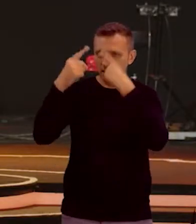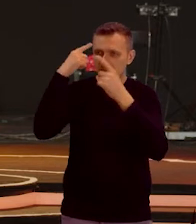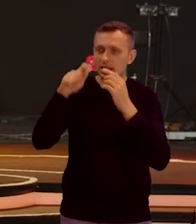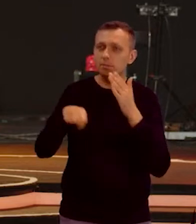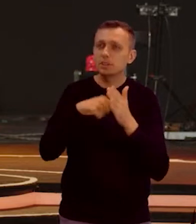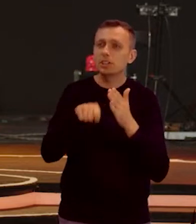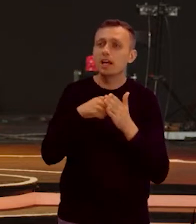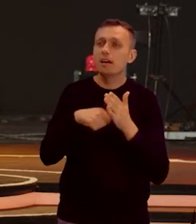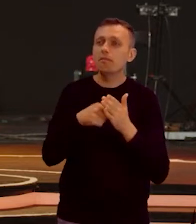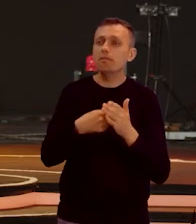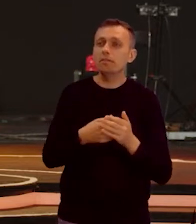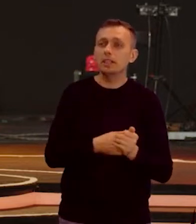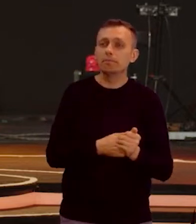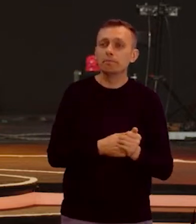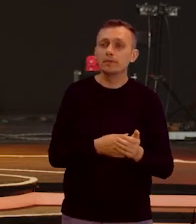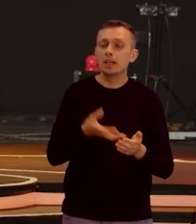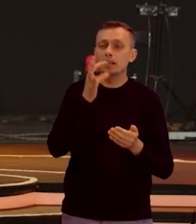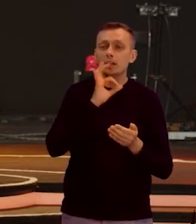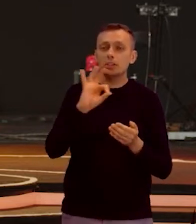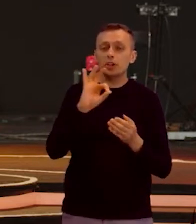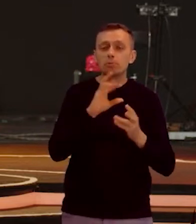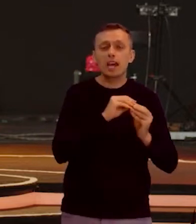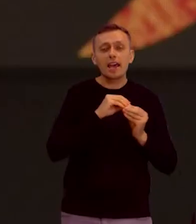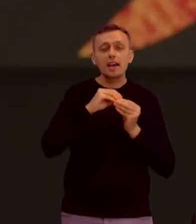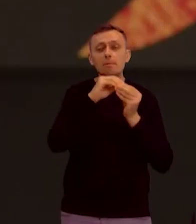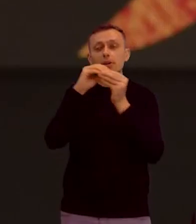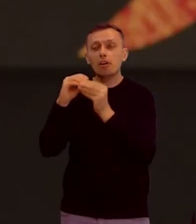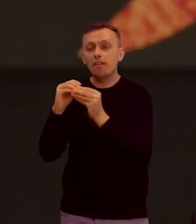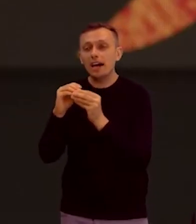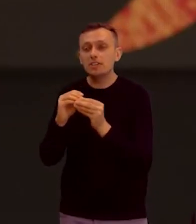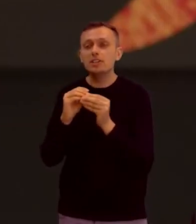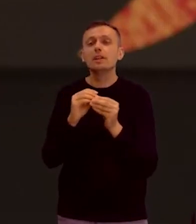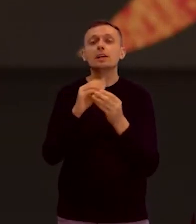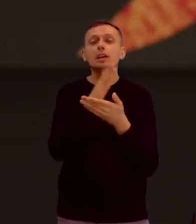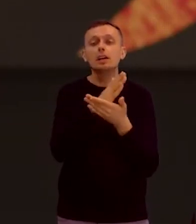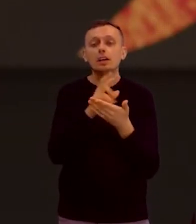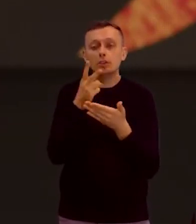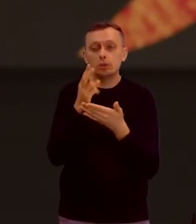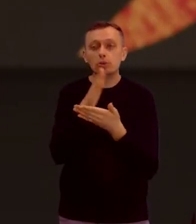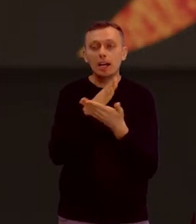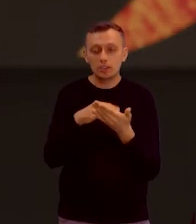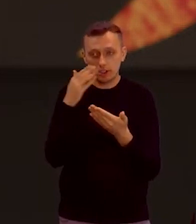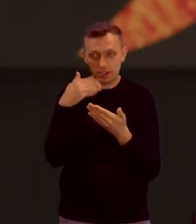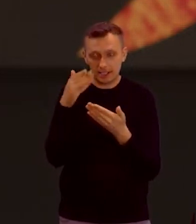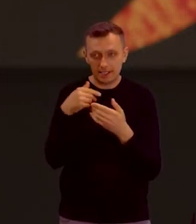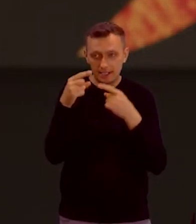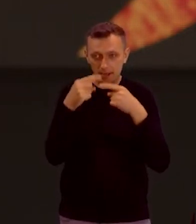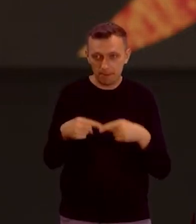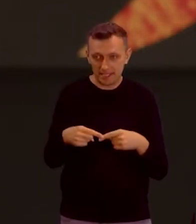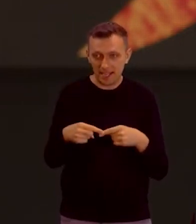ten film będzie dobrym wstępem do punktu drugiego, płynącego z psalmu 27 i 28.